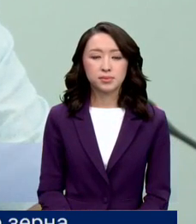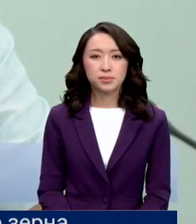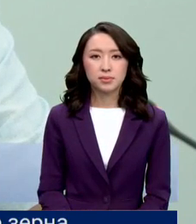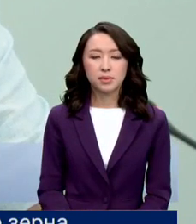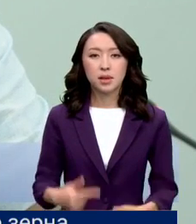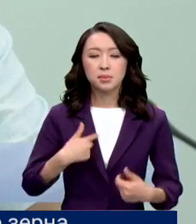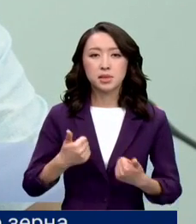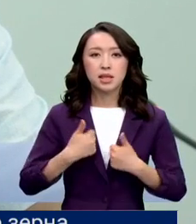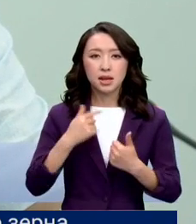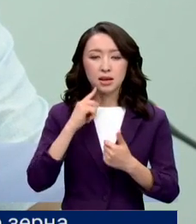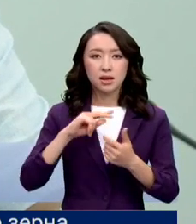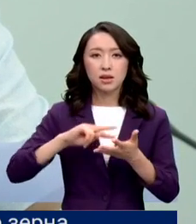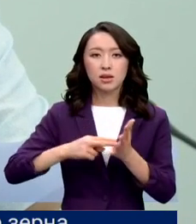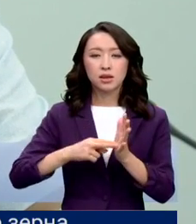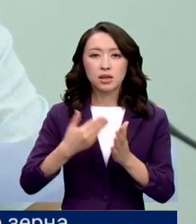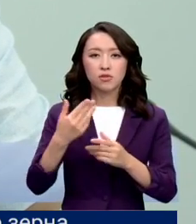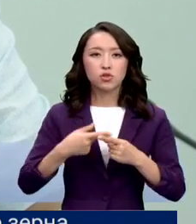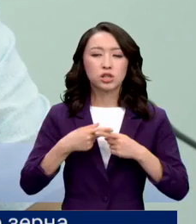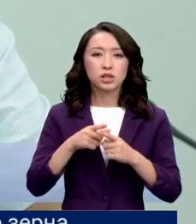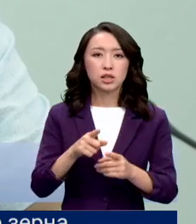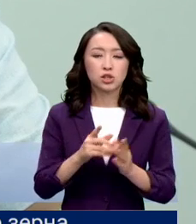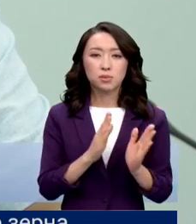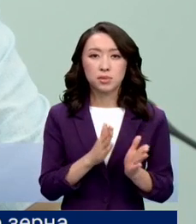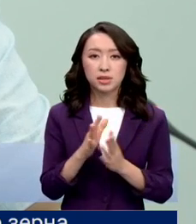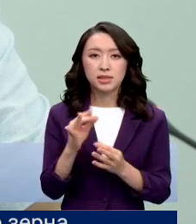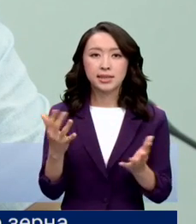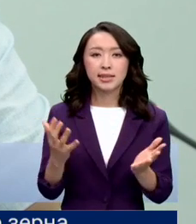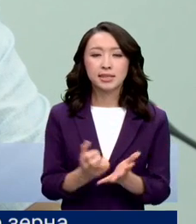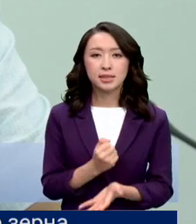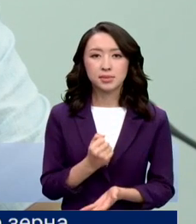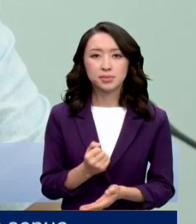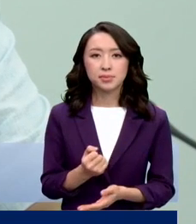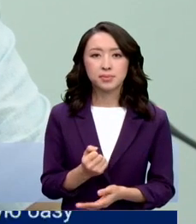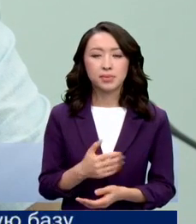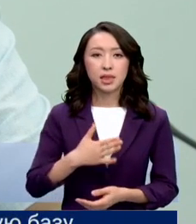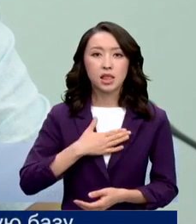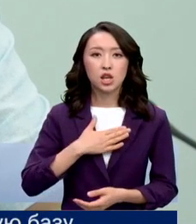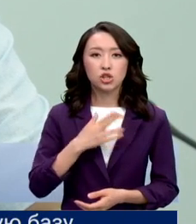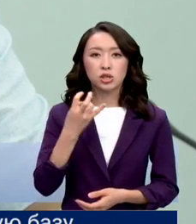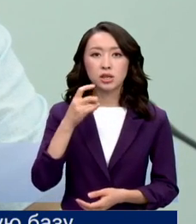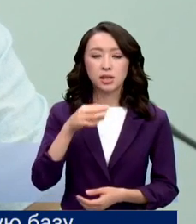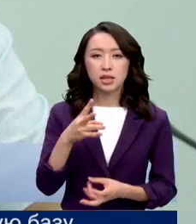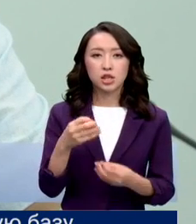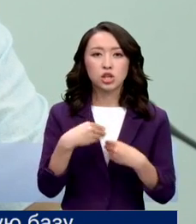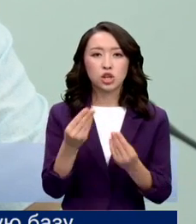инструкцию, технологический процесс станции Кустанай. И тем самым нашим клиентам не дают